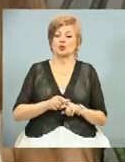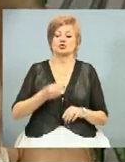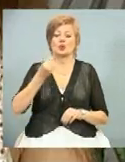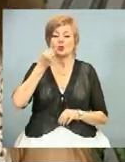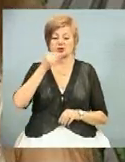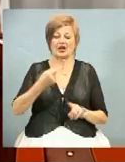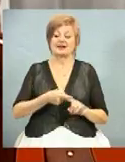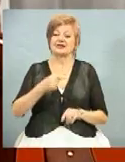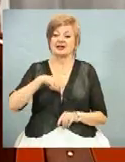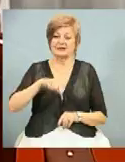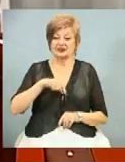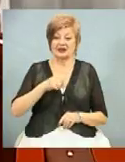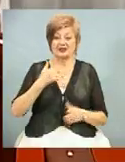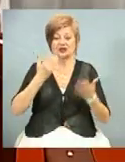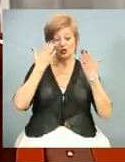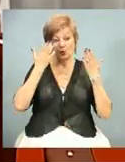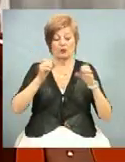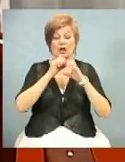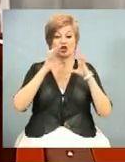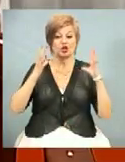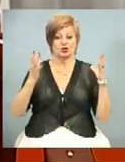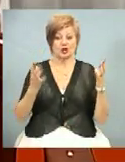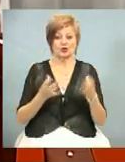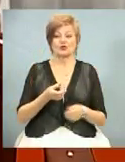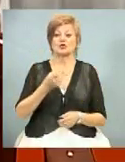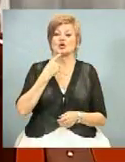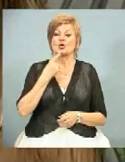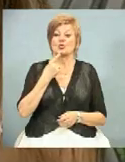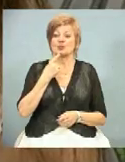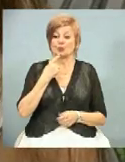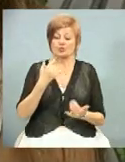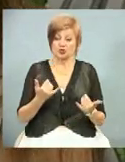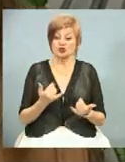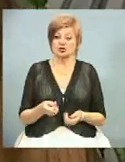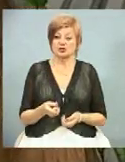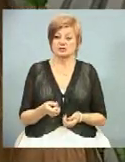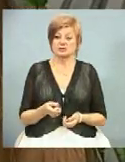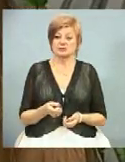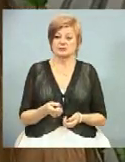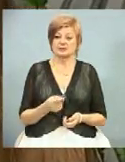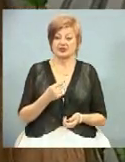настрій. Це дійсно так. Якщо ви навіть не вмієте надувати кульку, то ви можете спробувати зробити це просто зараз. Як твій настрій?